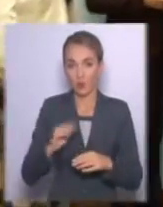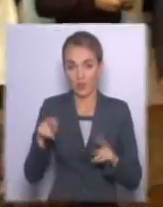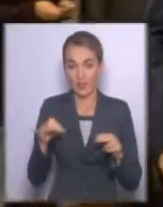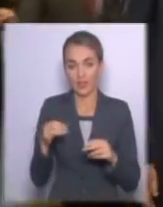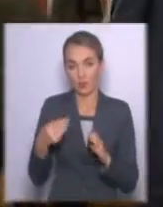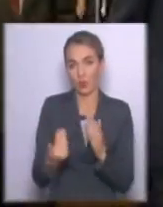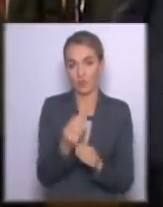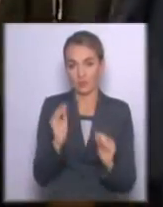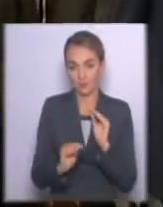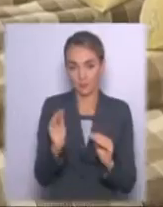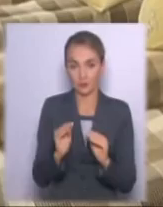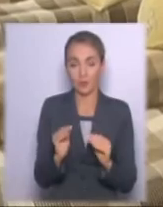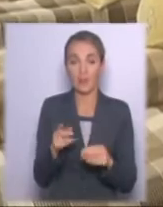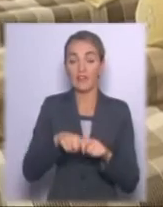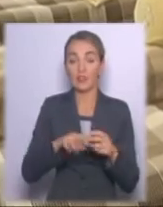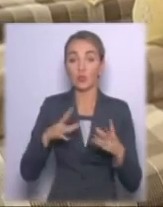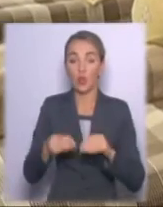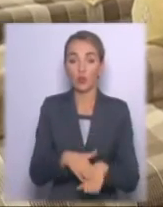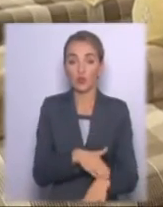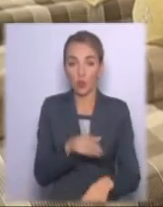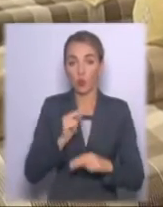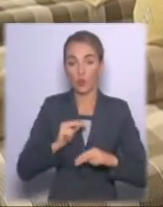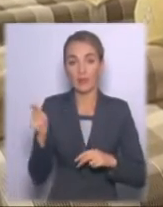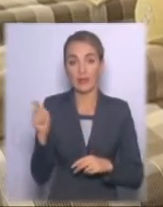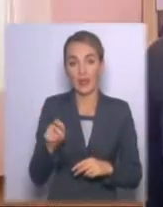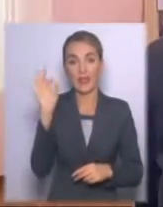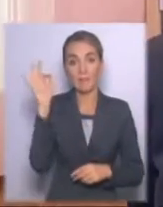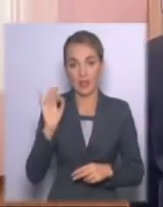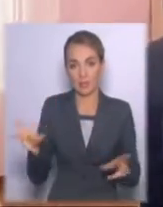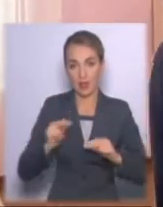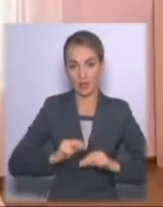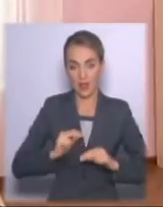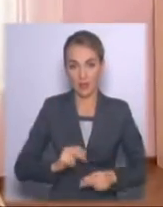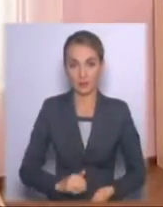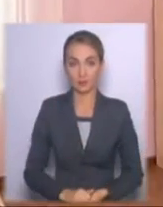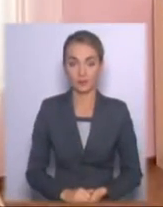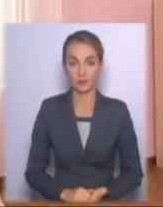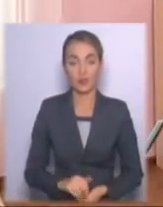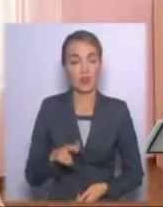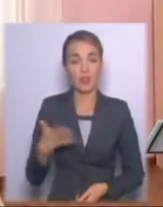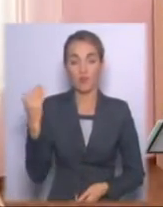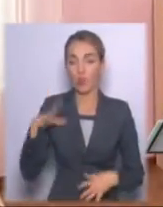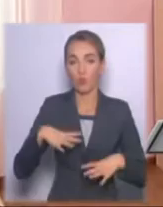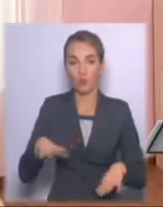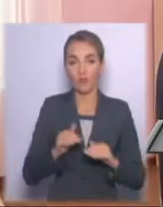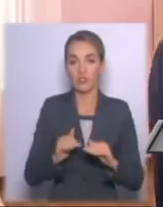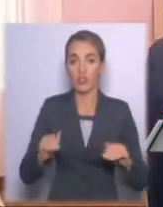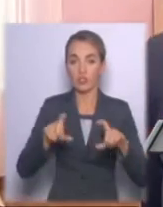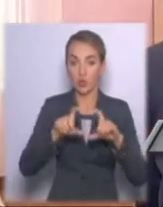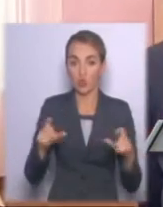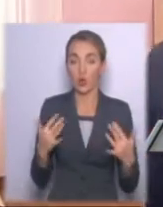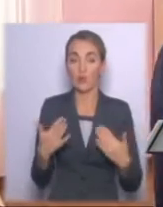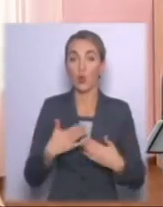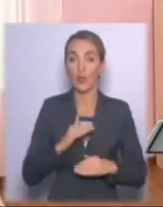начиння. Перевірити результат довготривалої роботи приїхали німецькі партнери. Я давно не бував у дитячих садочках, оскільки